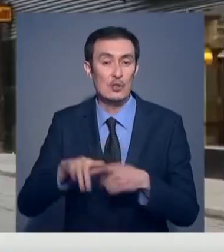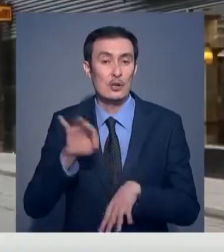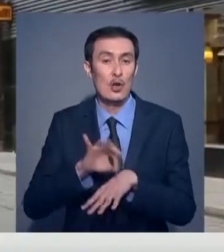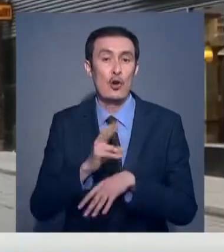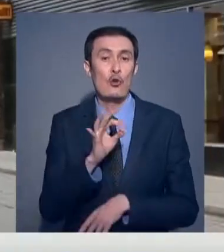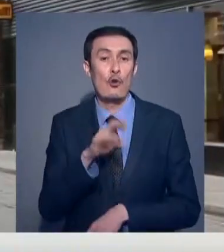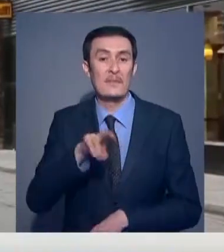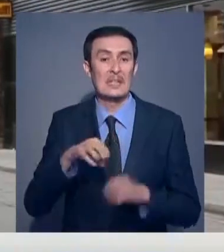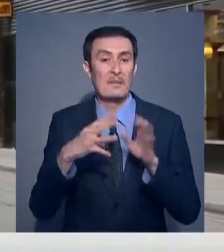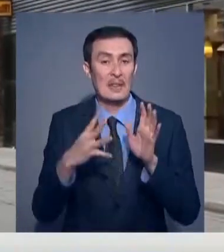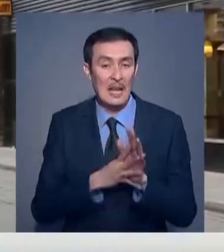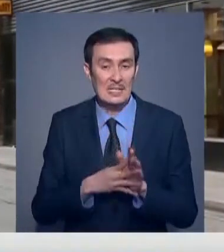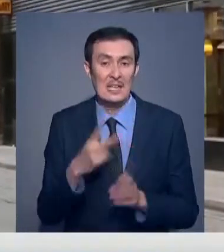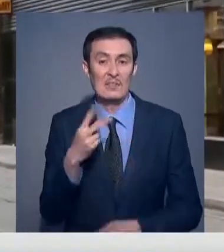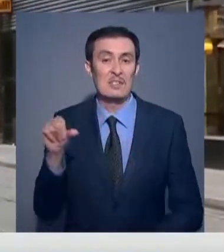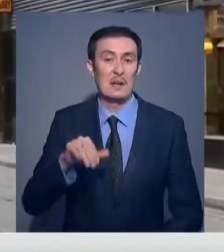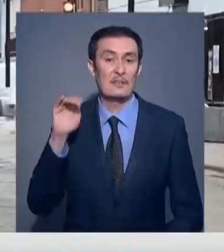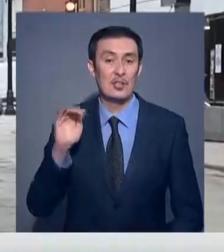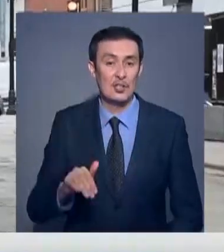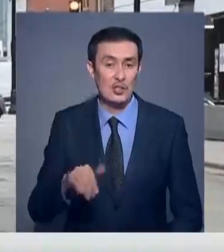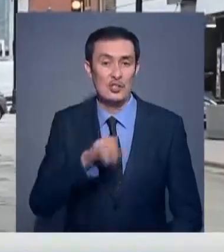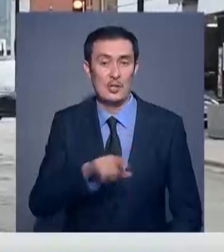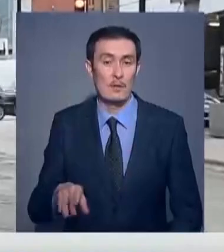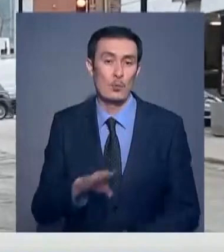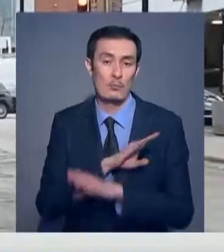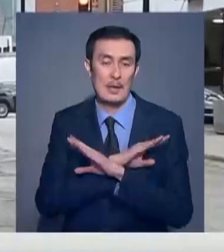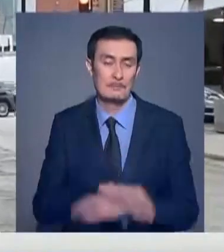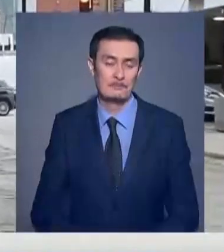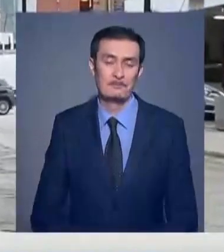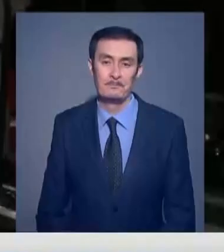зараженных COVID-19, 2,5 тысячи человек погибли.